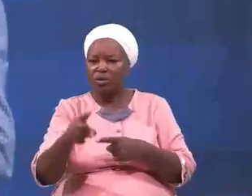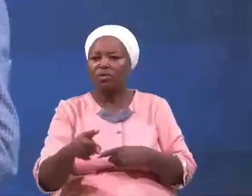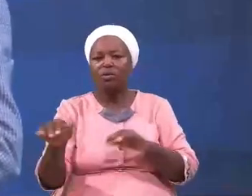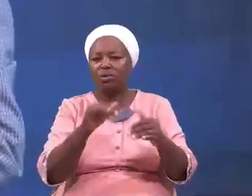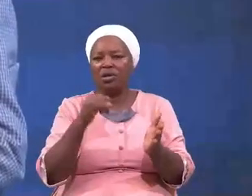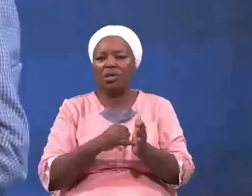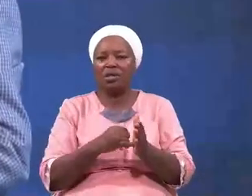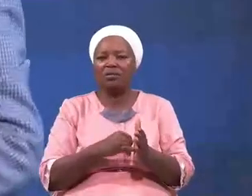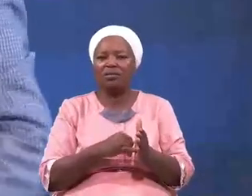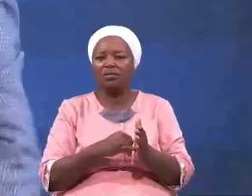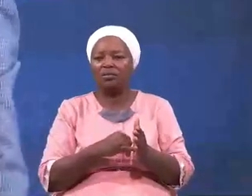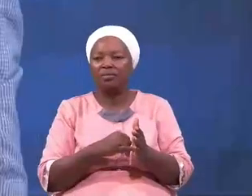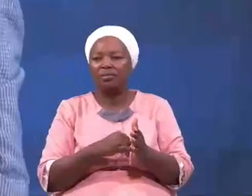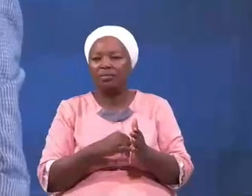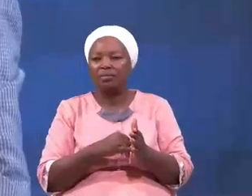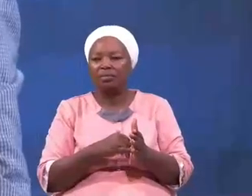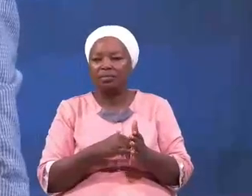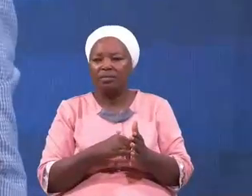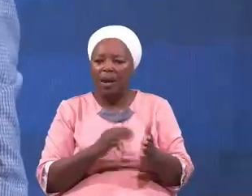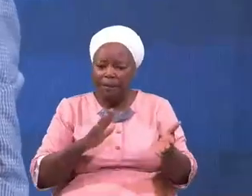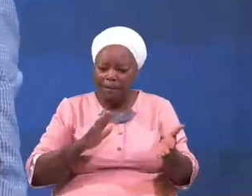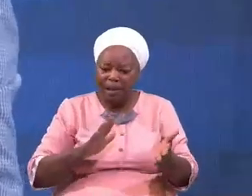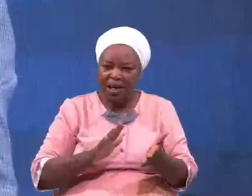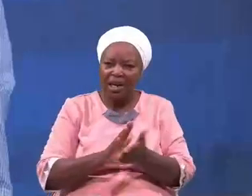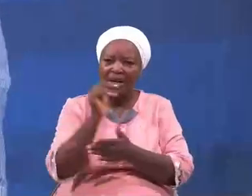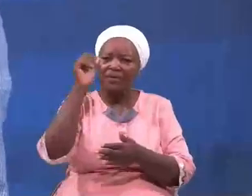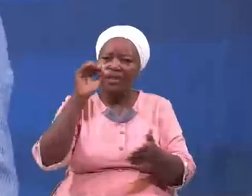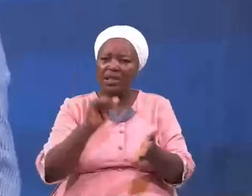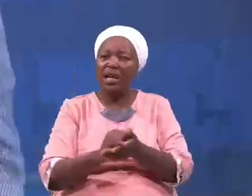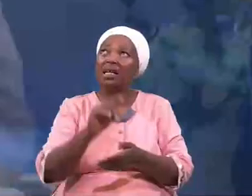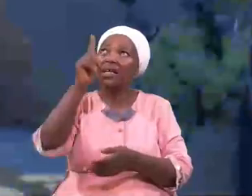Quel que soit ce qu'il vous dit, faites-le. Croyez